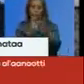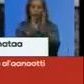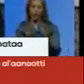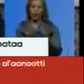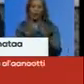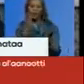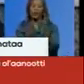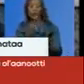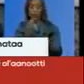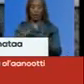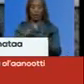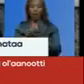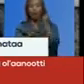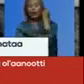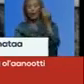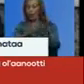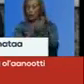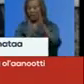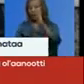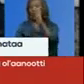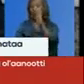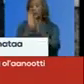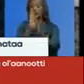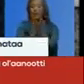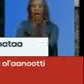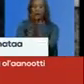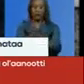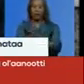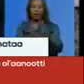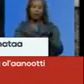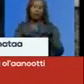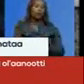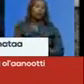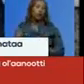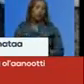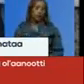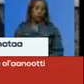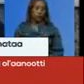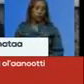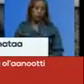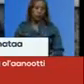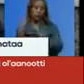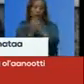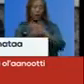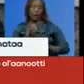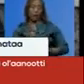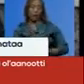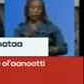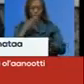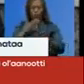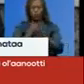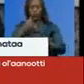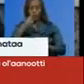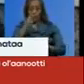ፍትህና ፖለቲካዊ ተሳትፎ ከማሳደግ አንጻር ክፍተቶች ነበሩ። አገራችን ጥሩ